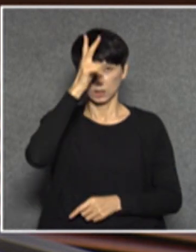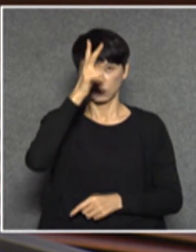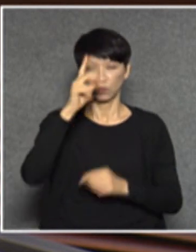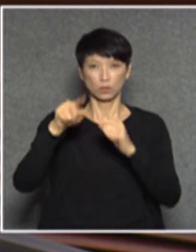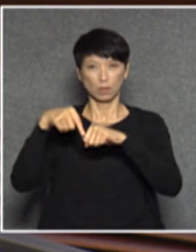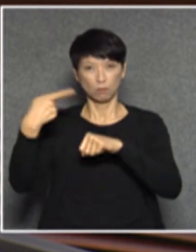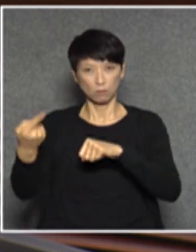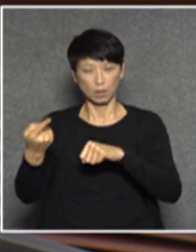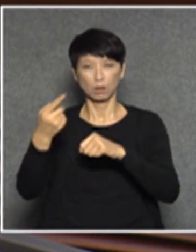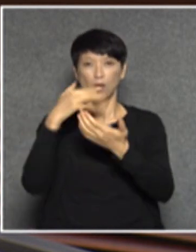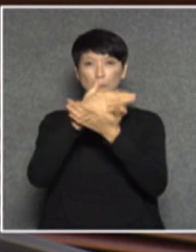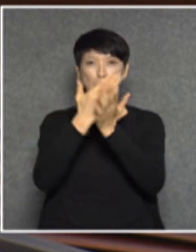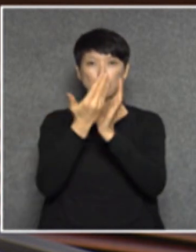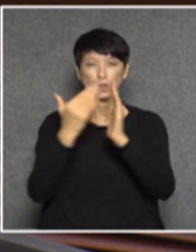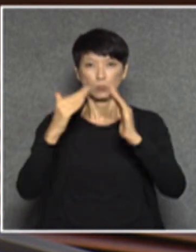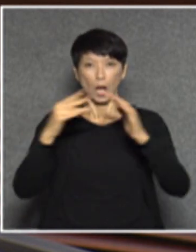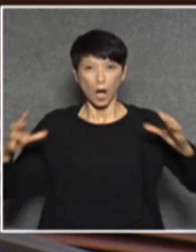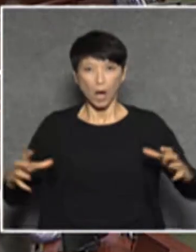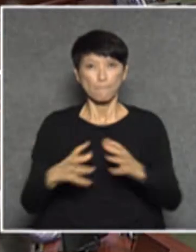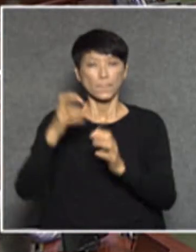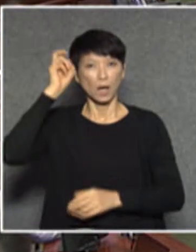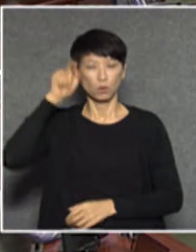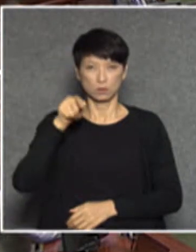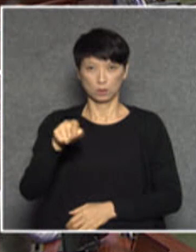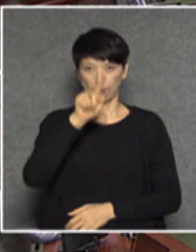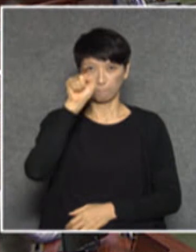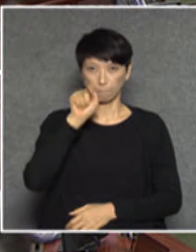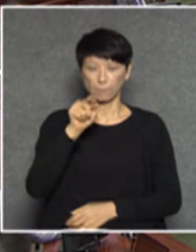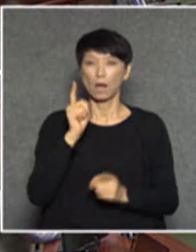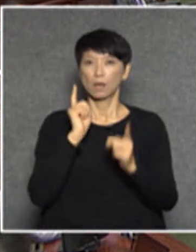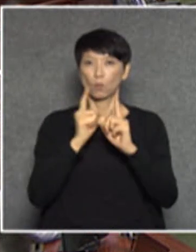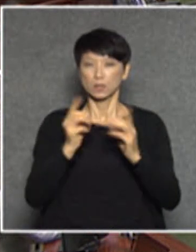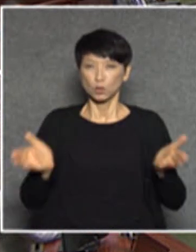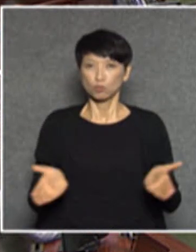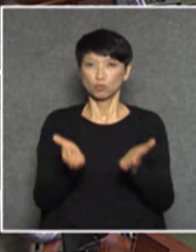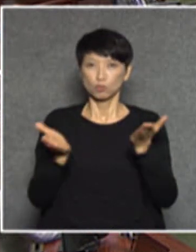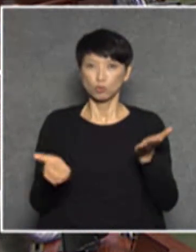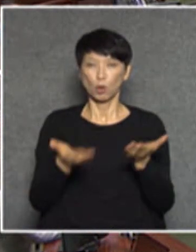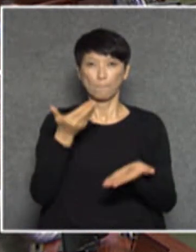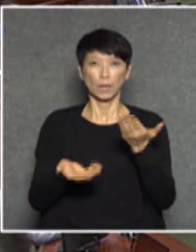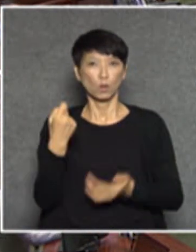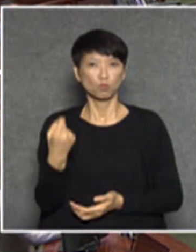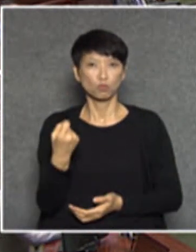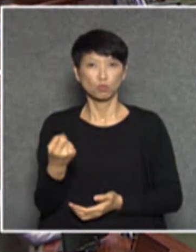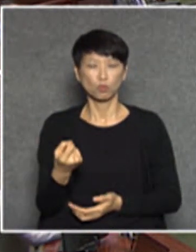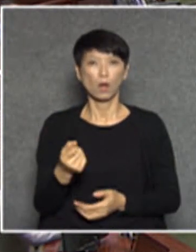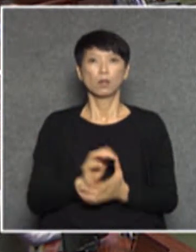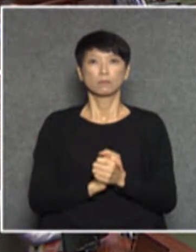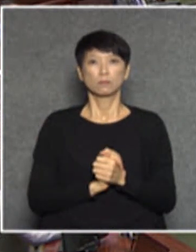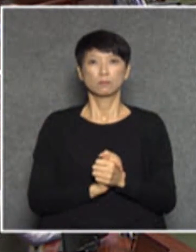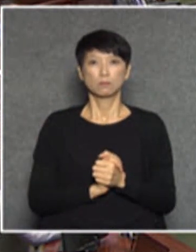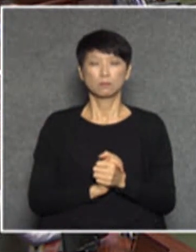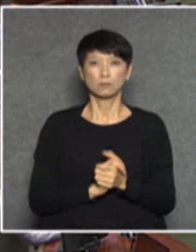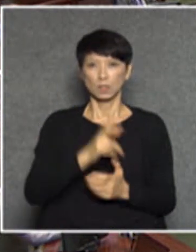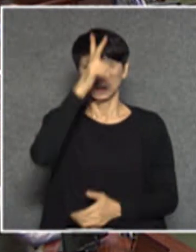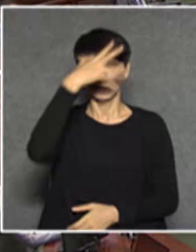去一起去考慮這個問題，那可能呢個推動可能容易一些，那好不好特首你可不可以自己親